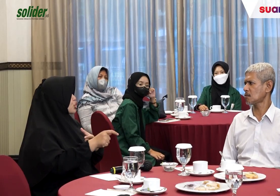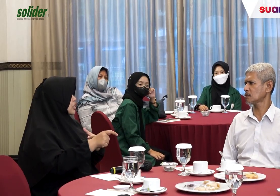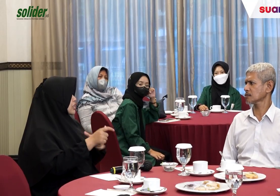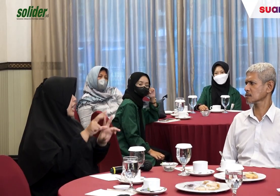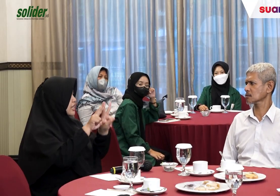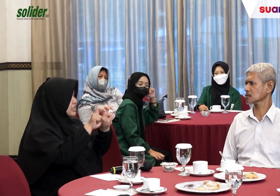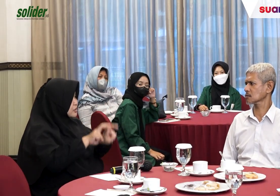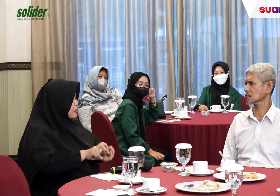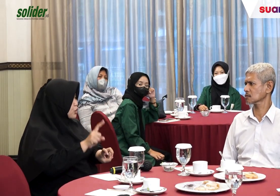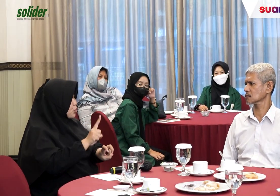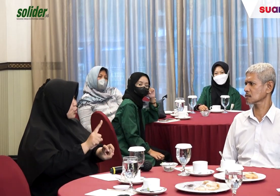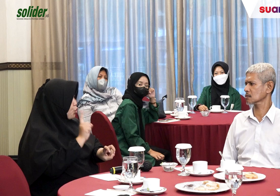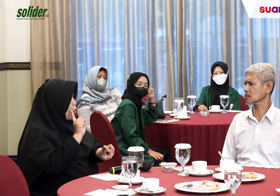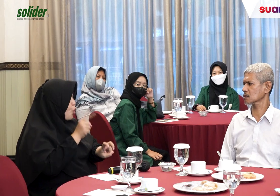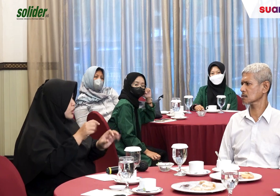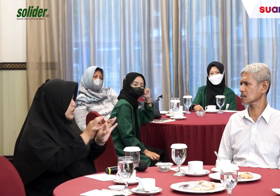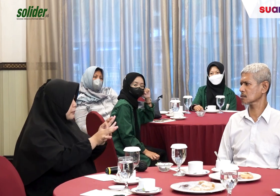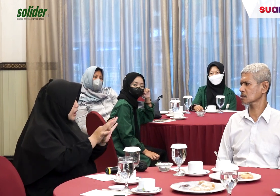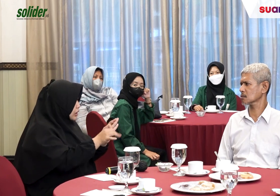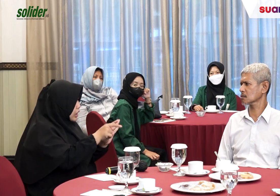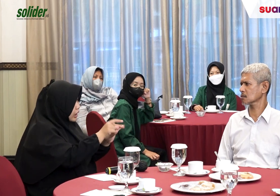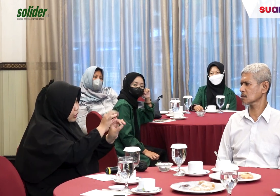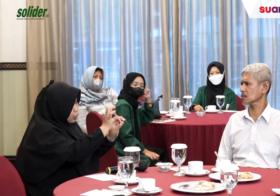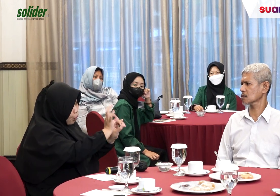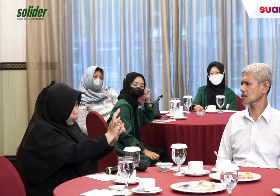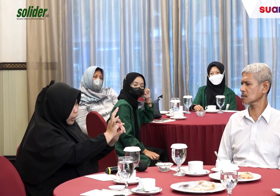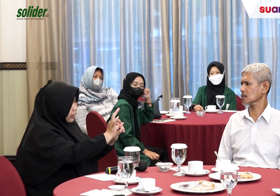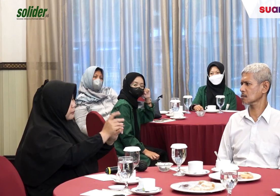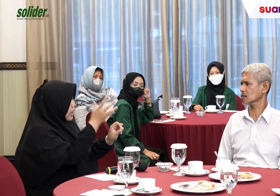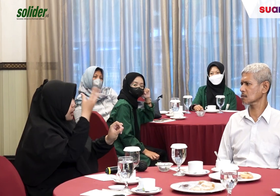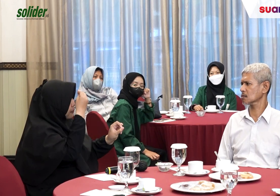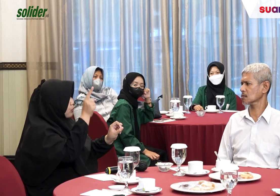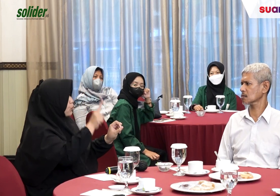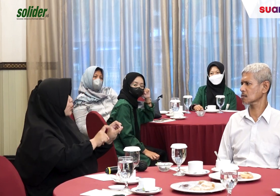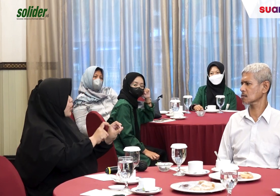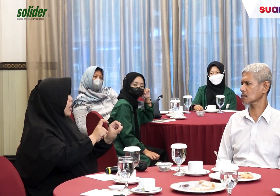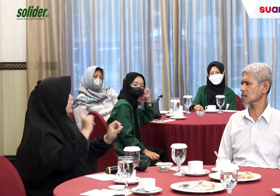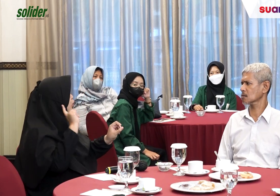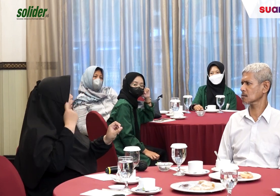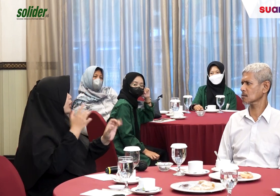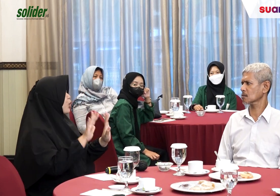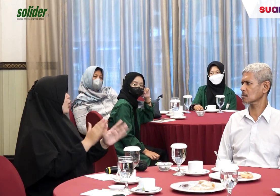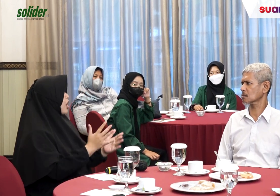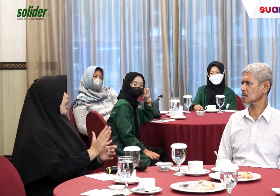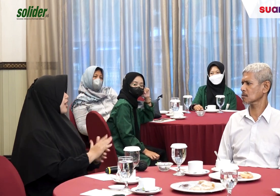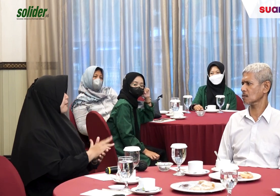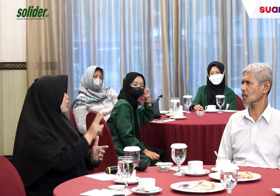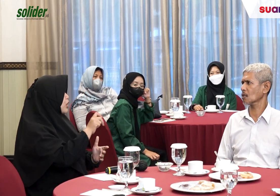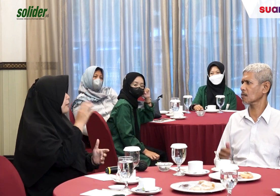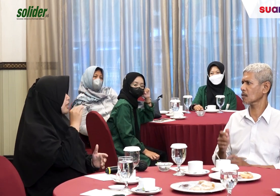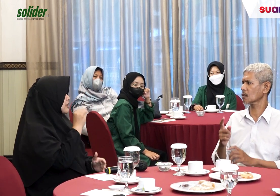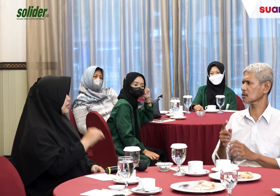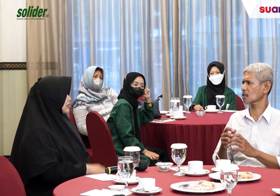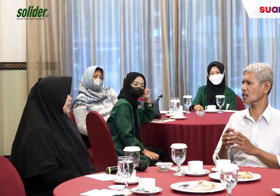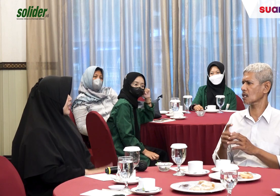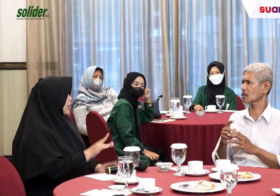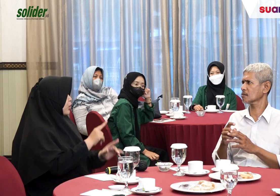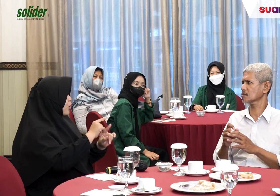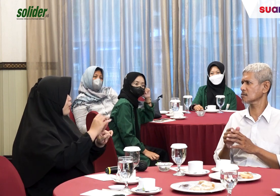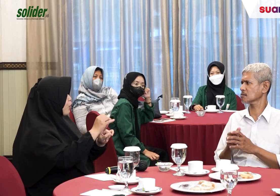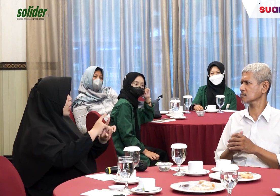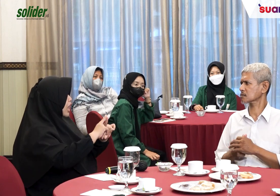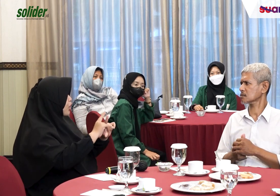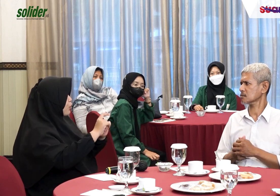asesmen dulu biar paham apa sih kebutuhannya terkait dengan penggunaan bahasa atau pola